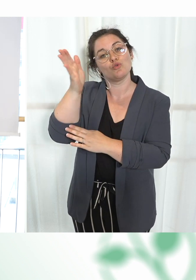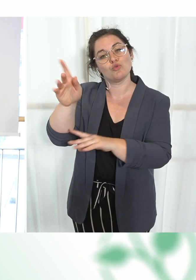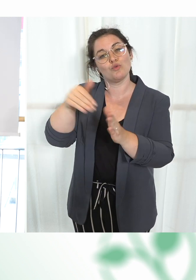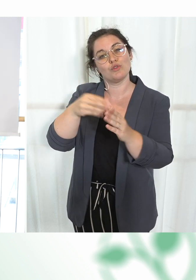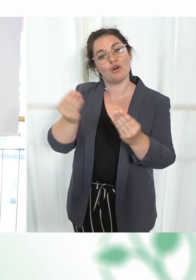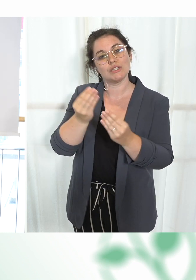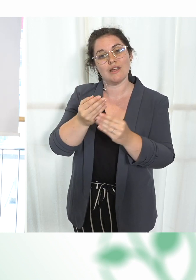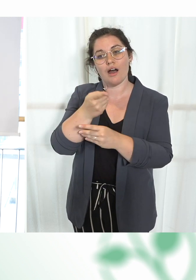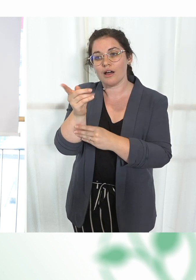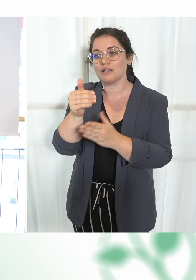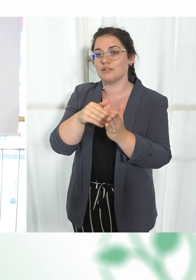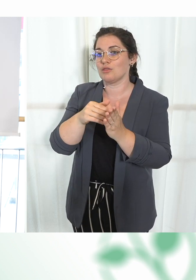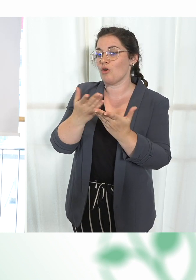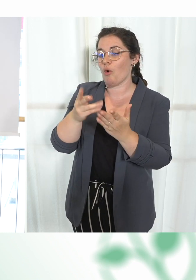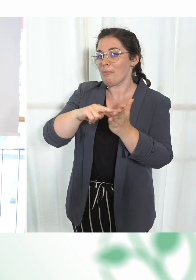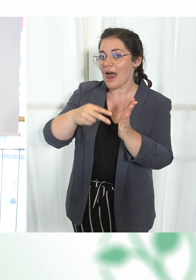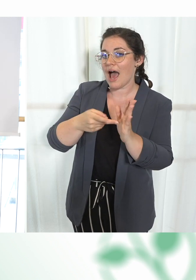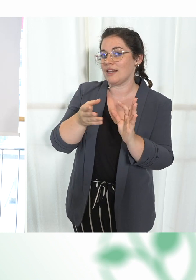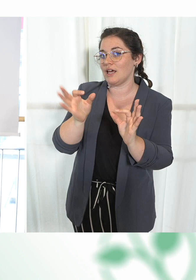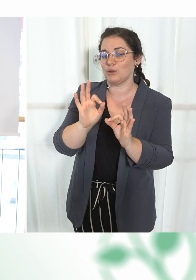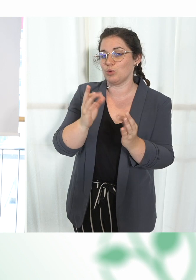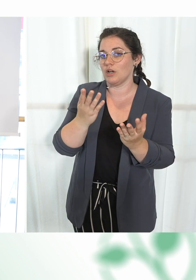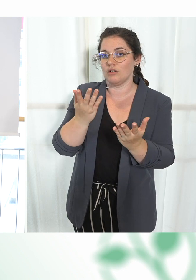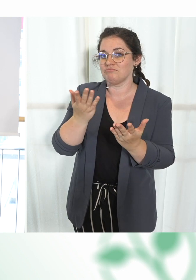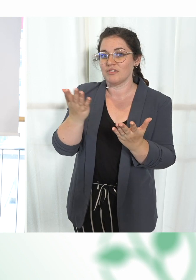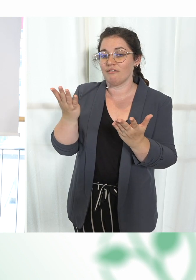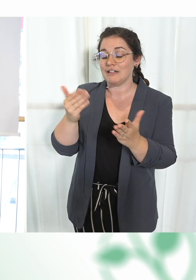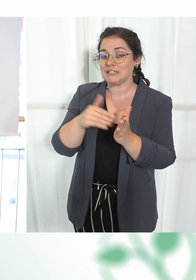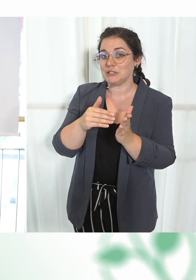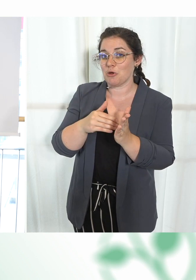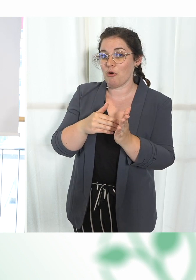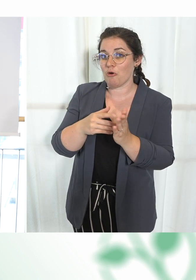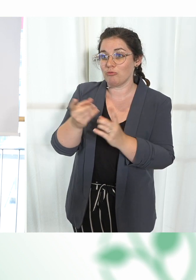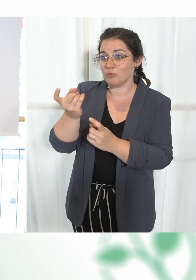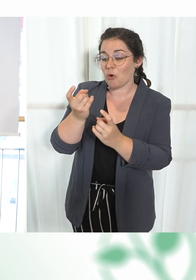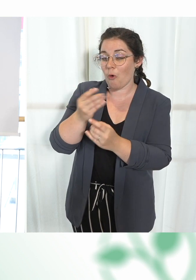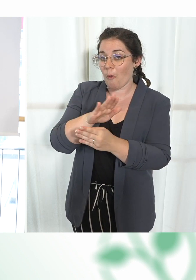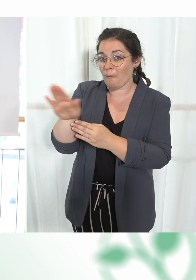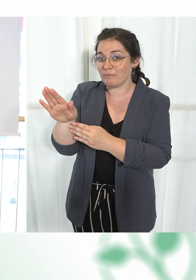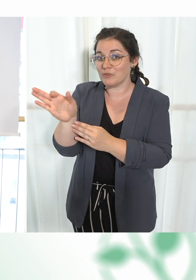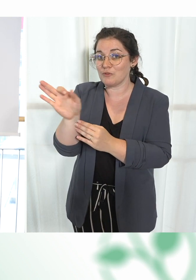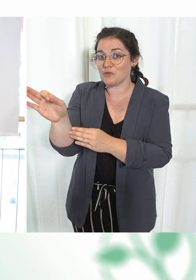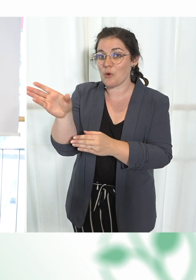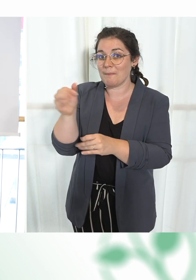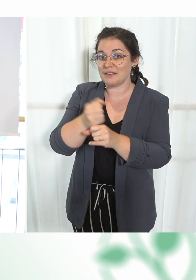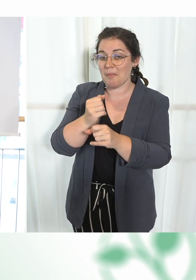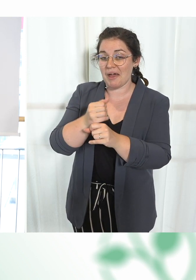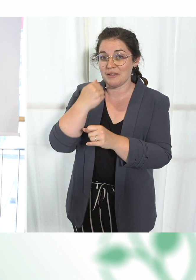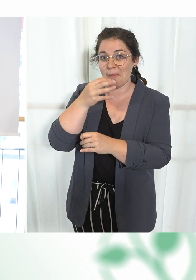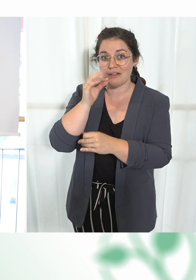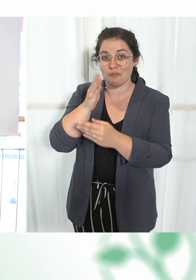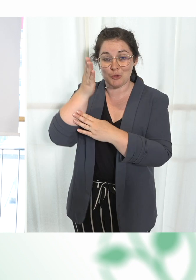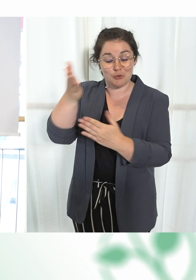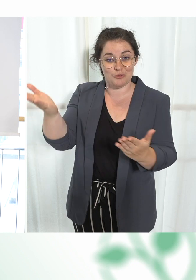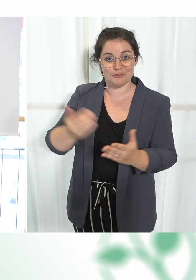Sie sich vorgenommen haben in dieser Hinsicht? Was erwartet Ihre Mitarbeiterinnen und Mitarbeiter denn noch für die